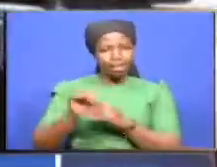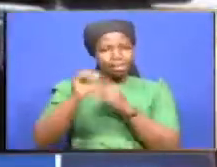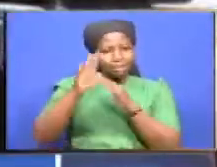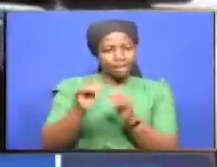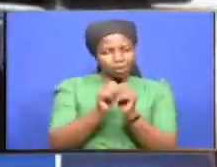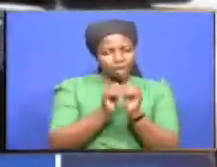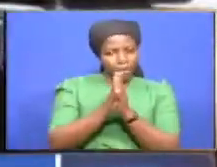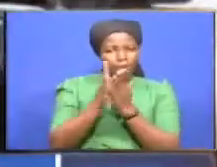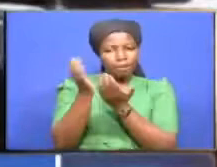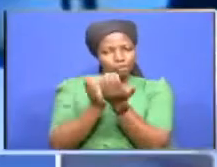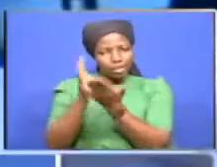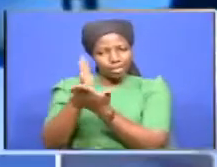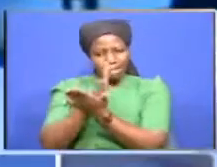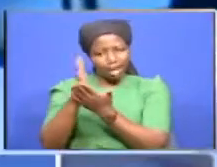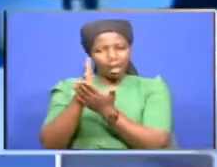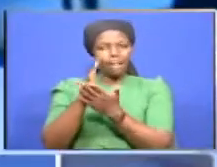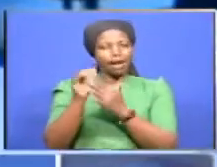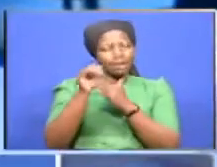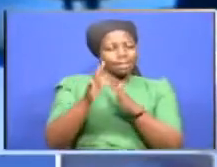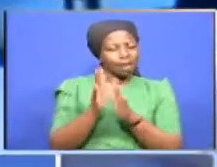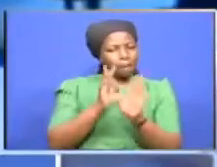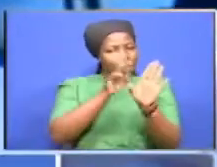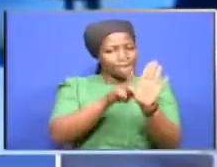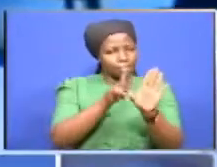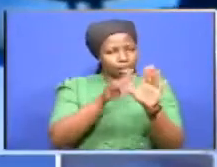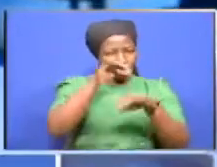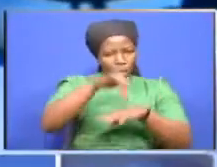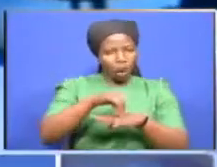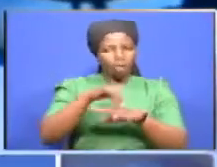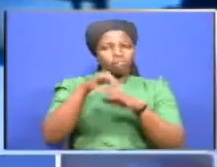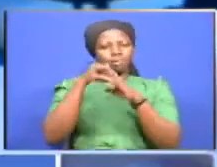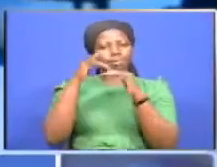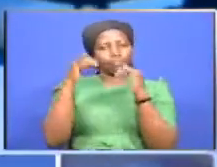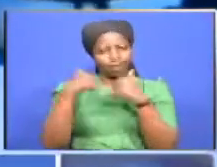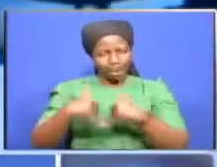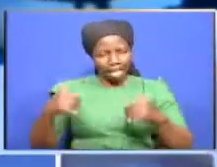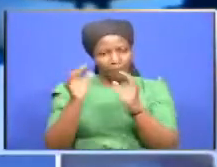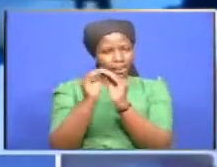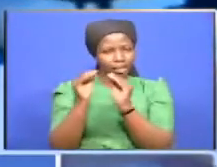biashara pia walihudhuria mkutano huo wa mtandao. Kamchemenza, Darubini ya Channel 1.